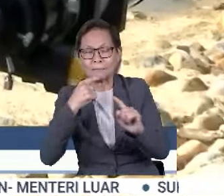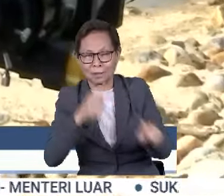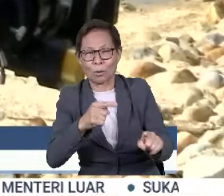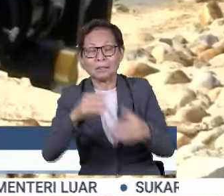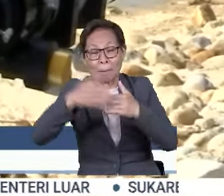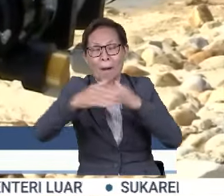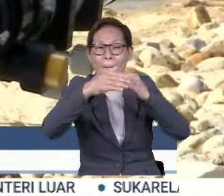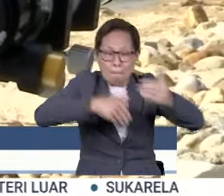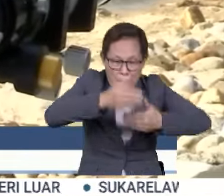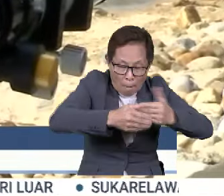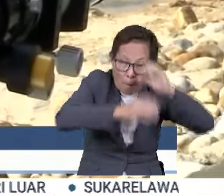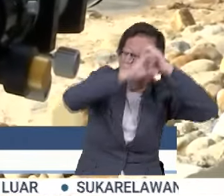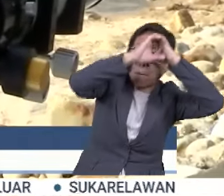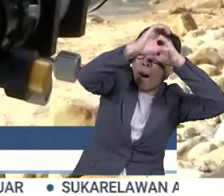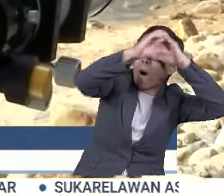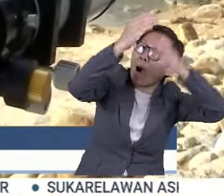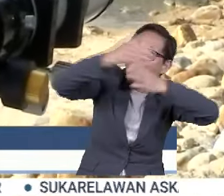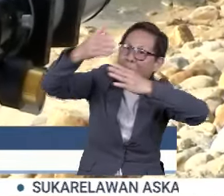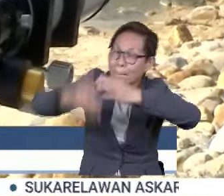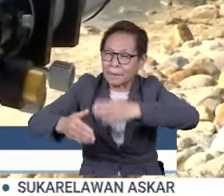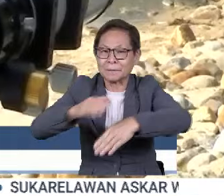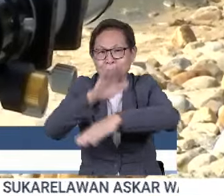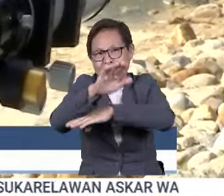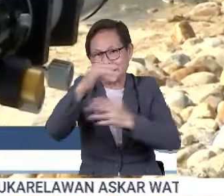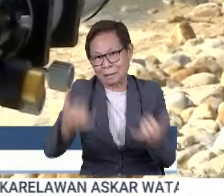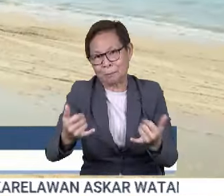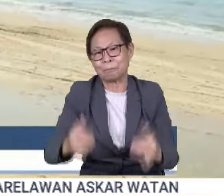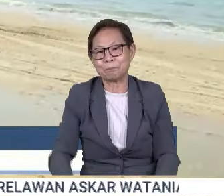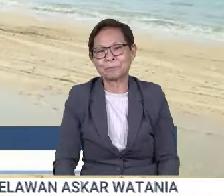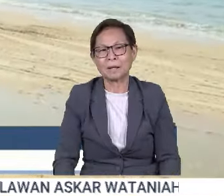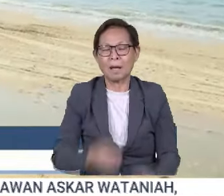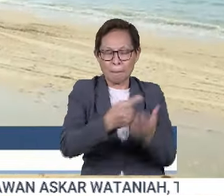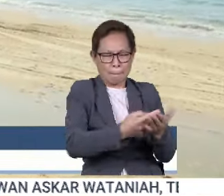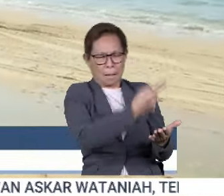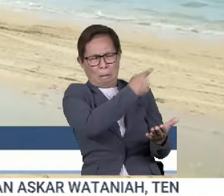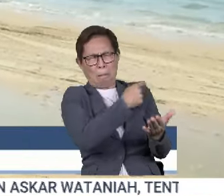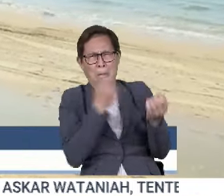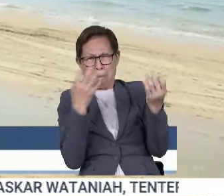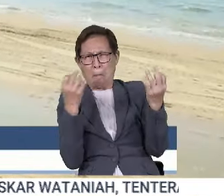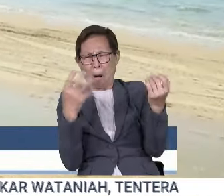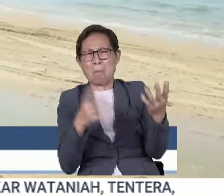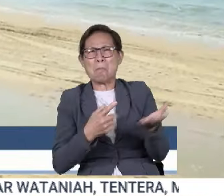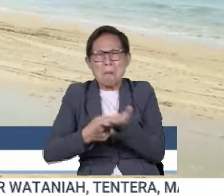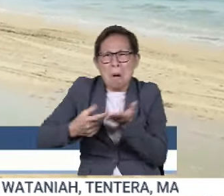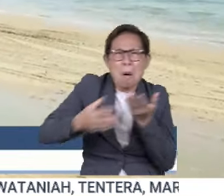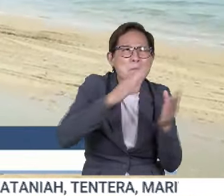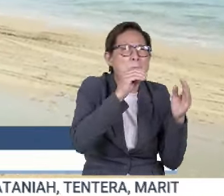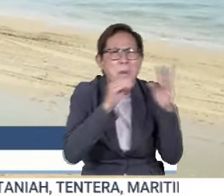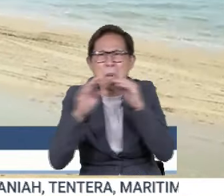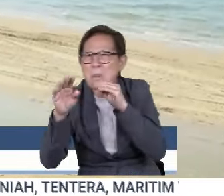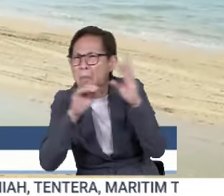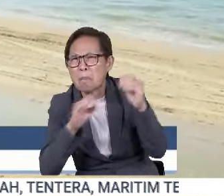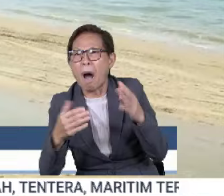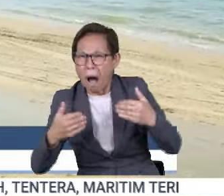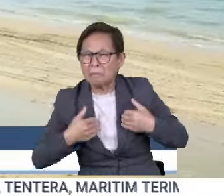mencerap anak bulan selesai pada petang ini. Ya, sejak dua minggu lepas ramai yang membahaskan, membicarakan, malah ada yang